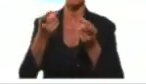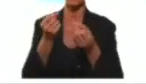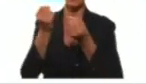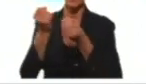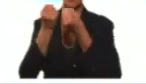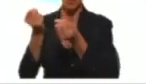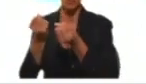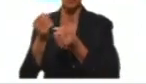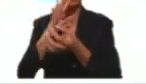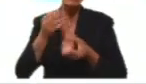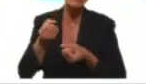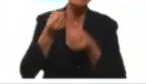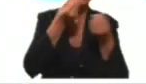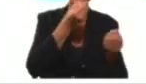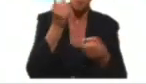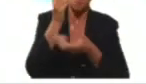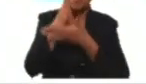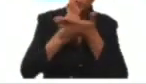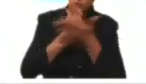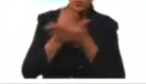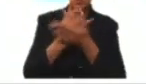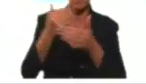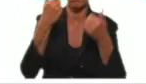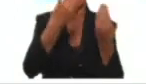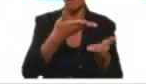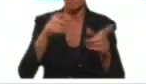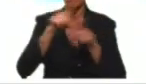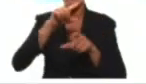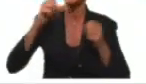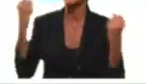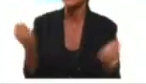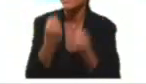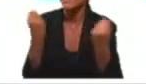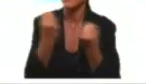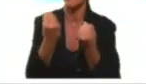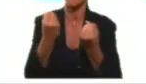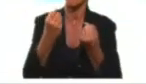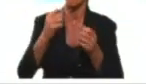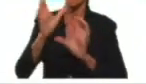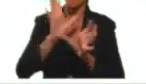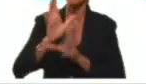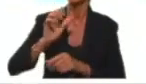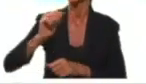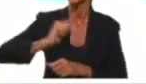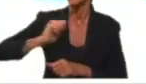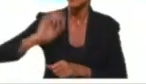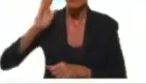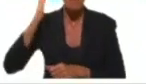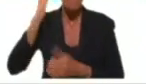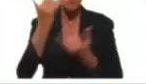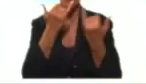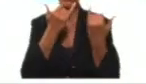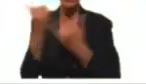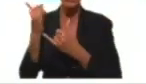czy przewoźników, którzy świadczą usługi. No i oni się starają jakoś coś o sobie dowiedzieć przez różne